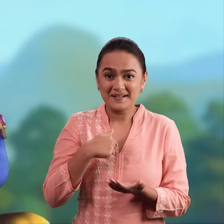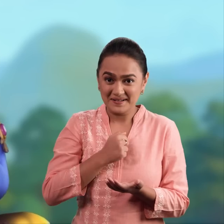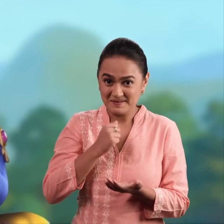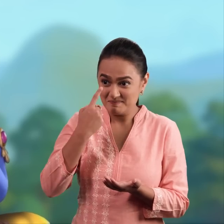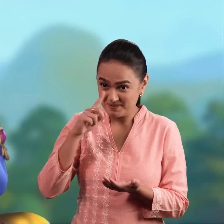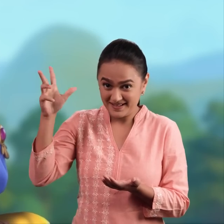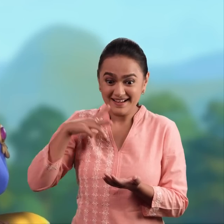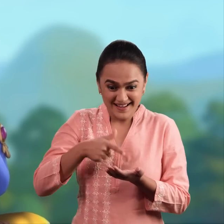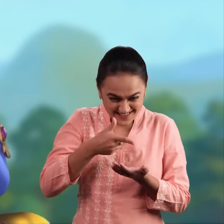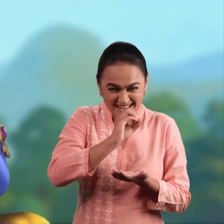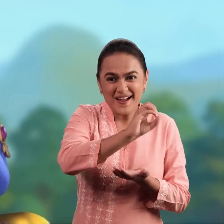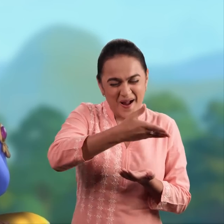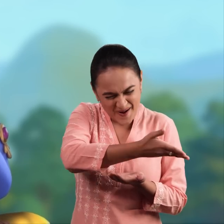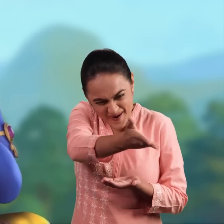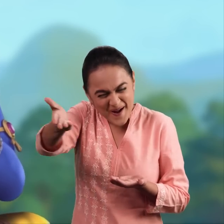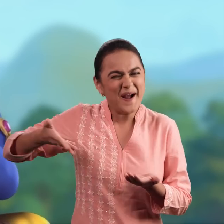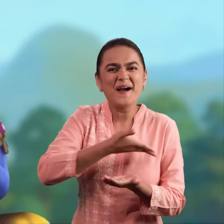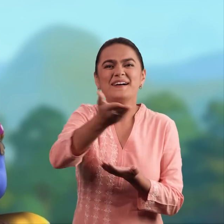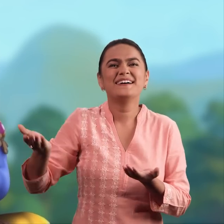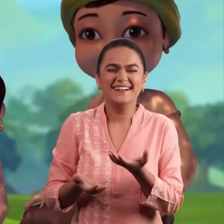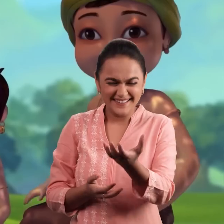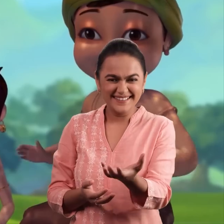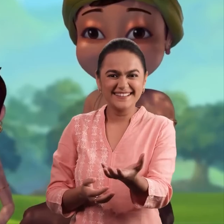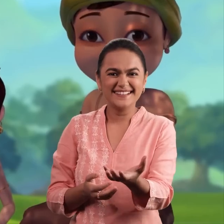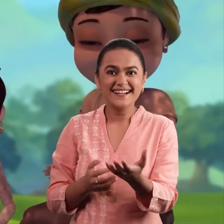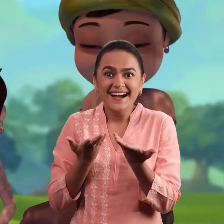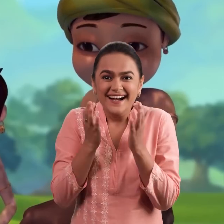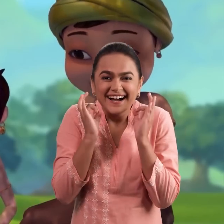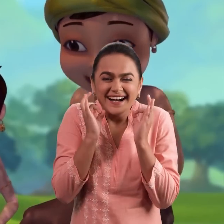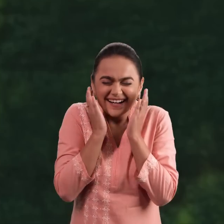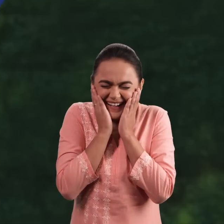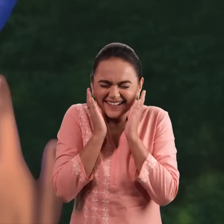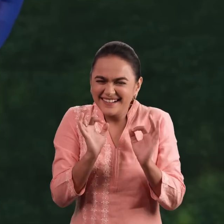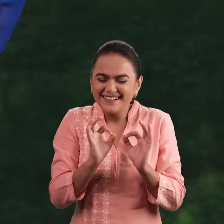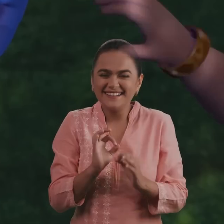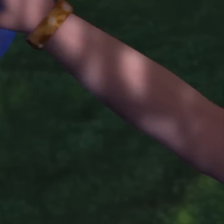आम्रखंड। मैया ने तुम सब के लिए भी भेजा है।